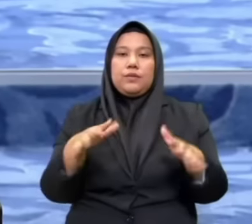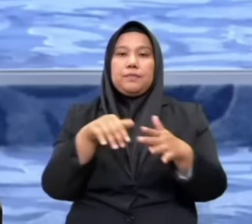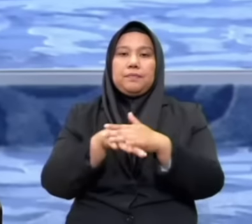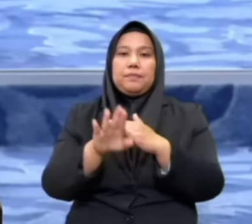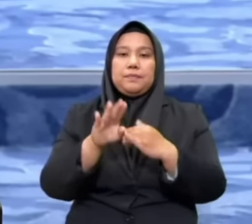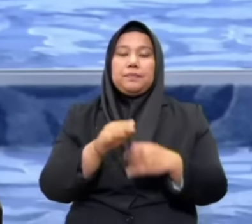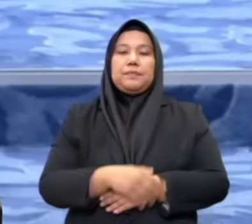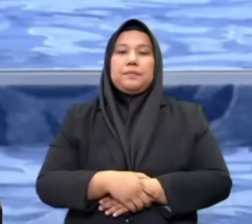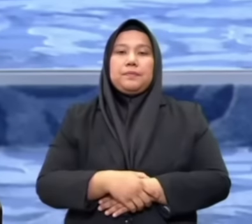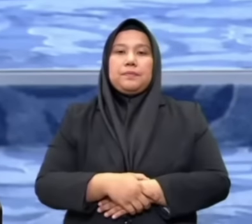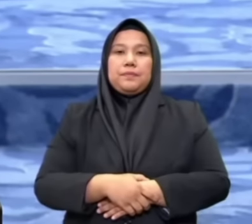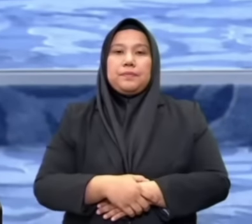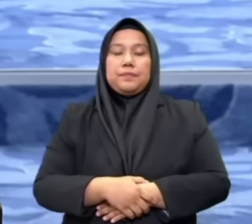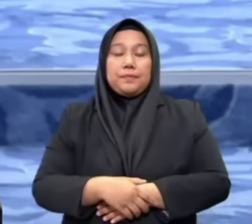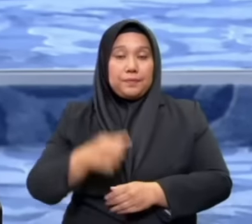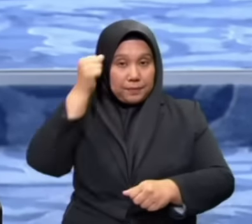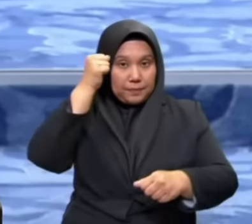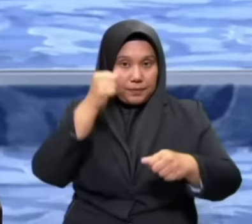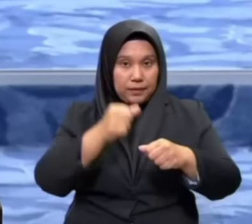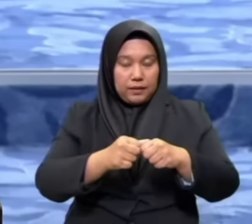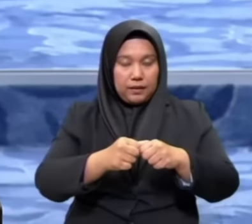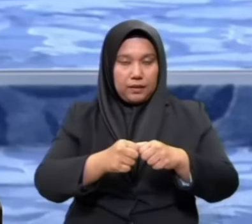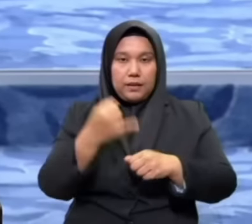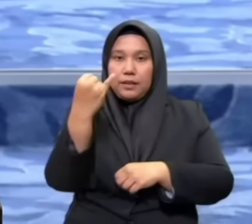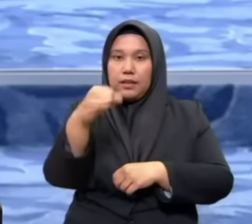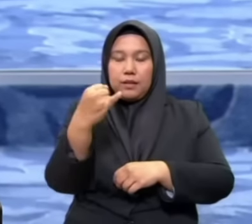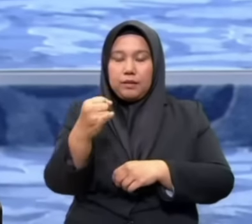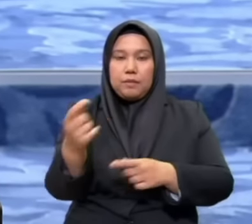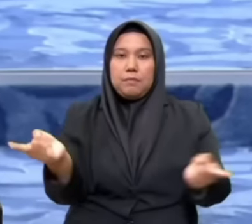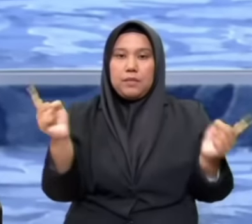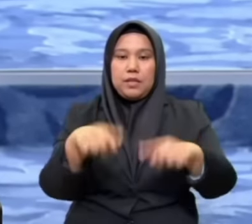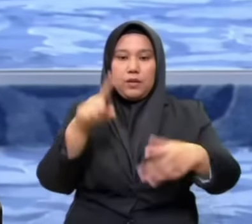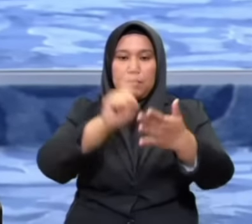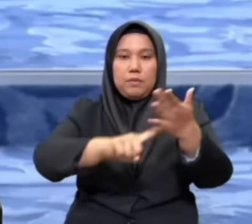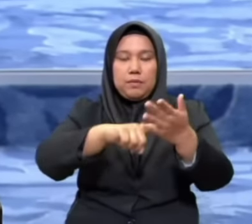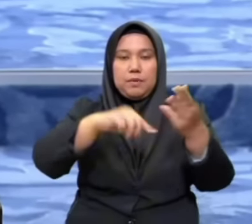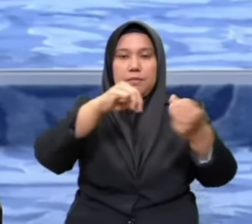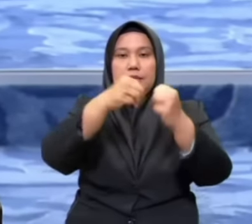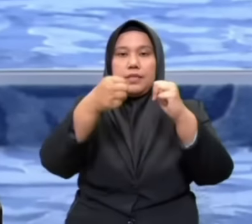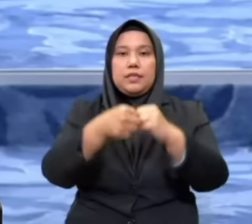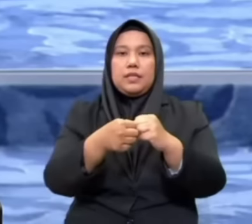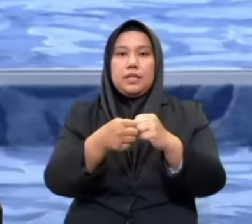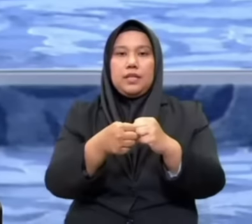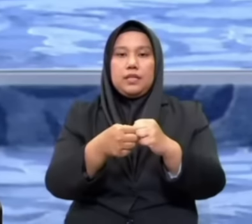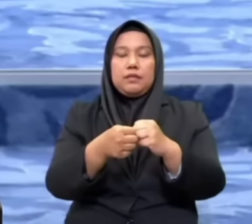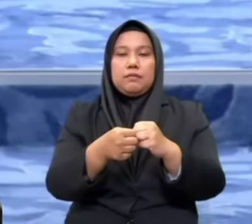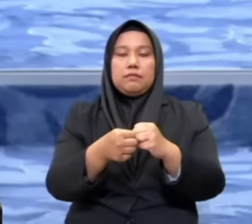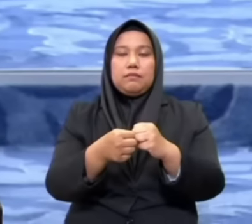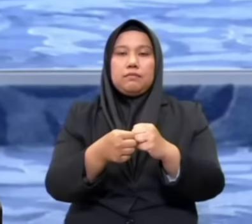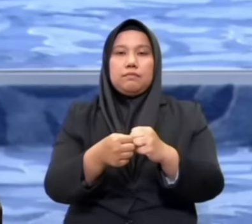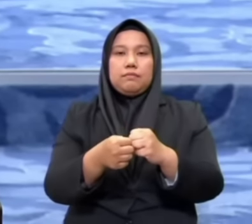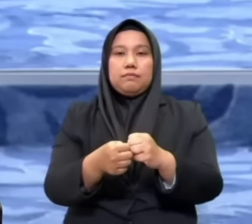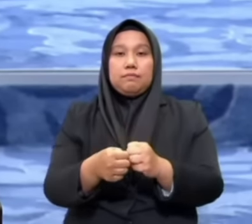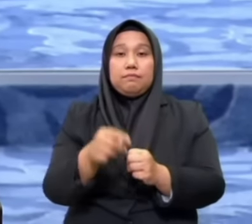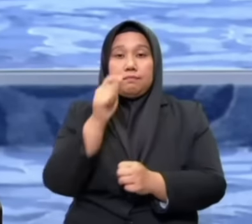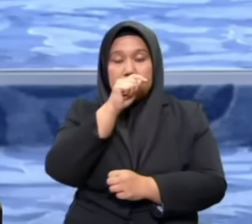bahawa tidak harus berlaku apa-apa permasalahan yang kecurangan dalam